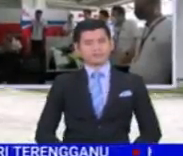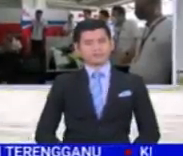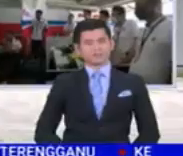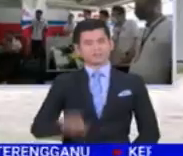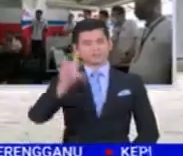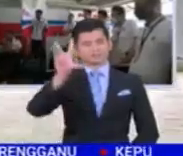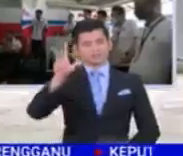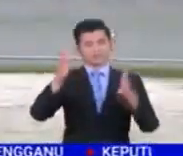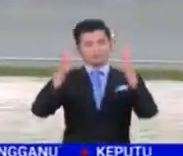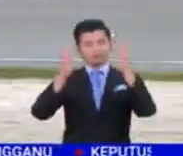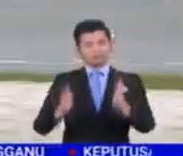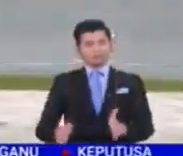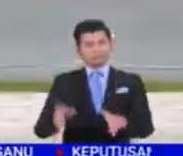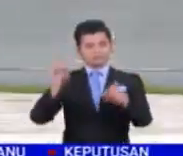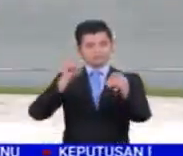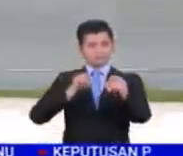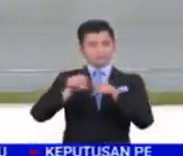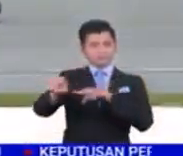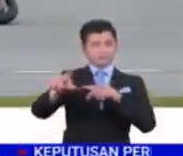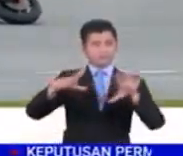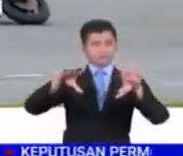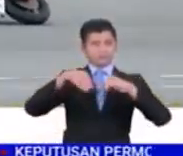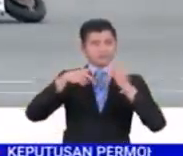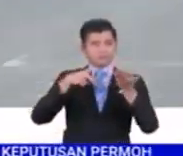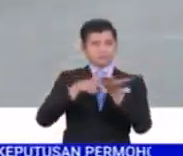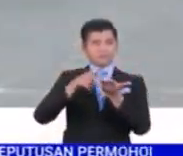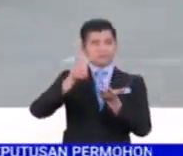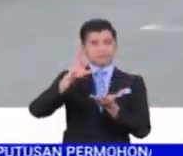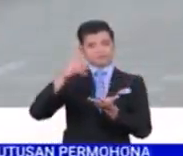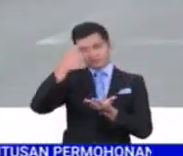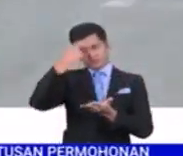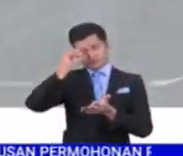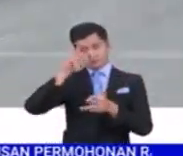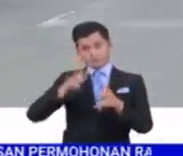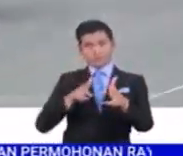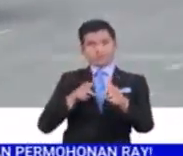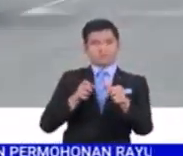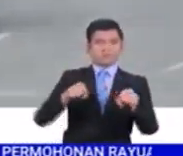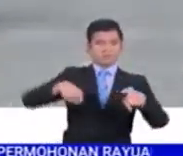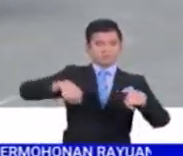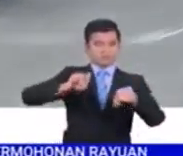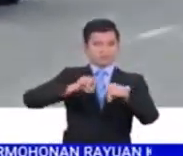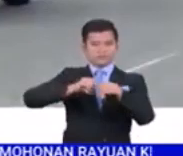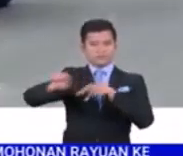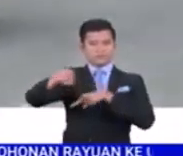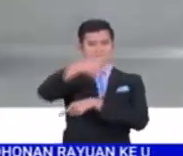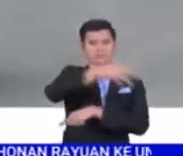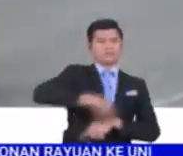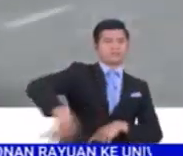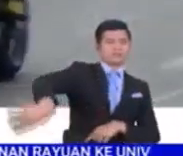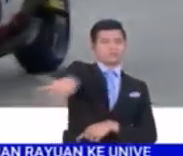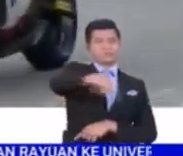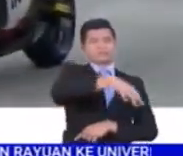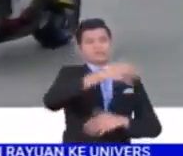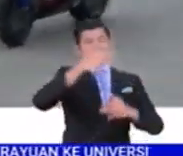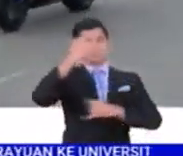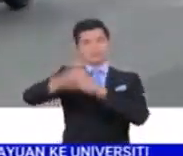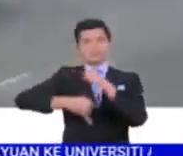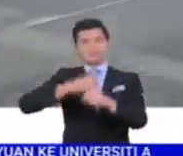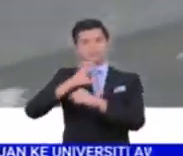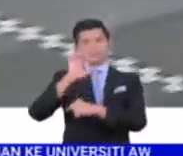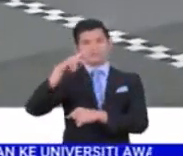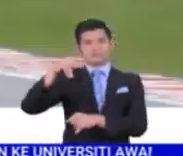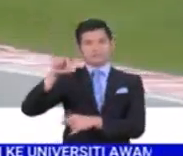Tiga pelumba negara menerima slot wildcard untuk beraksi dalam perlumbaan MotoGP Malaysia di litar antarabangsa Sepang. Khairul Ilham